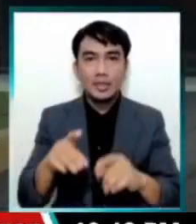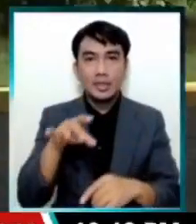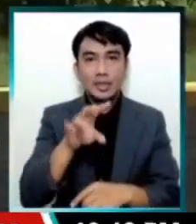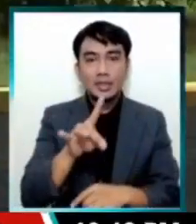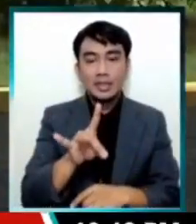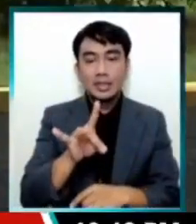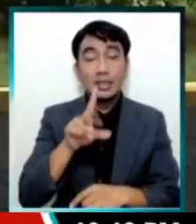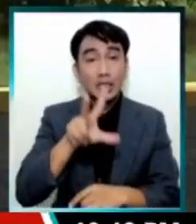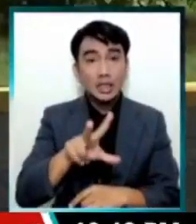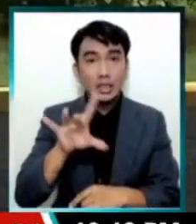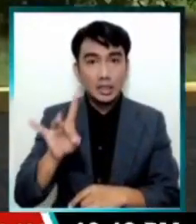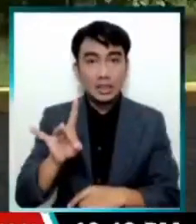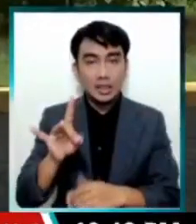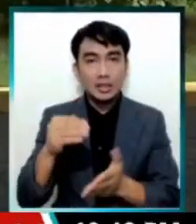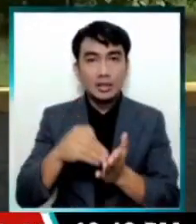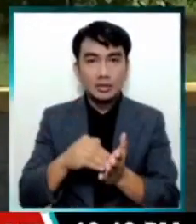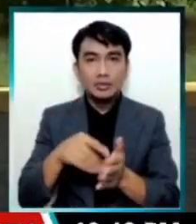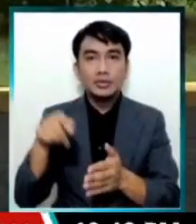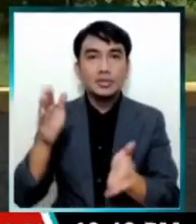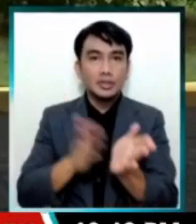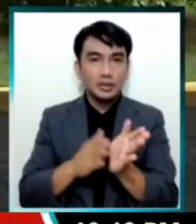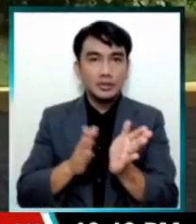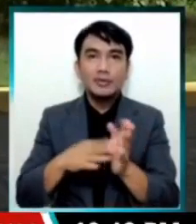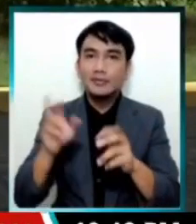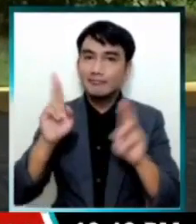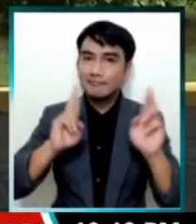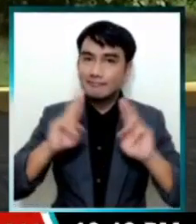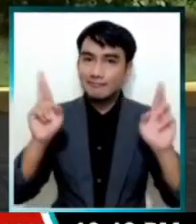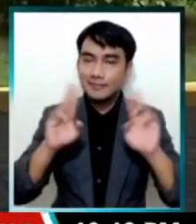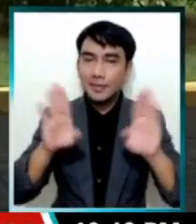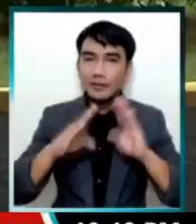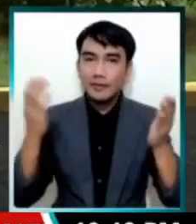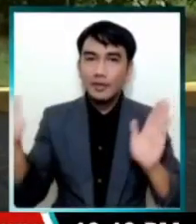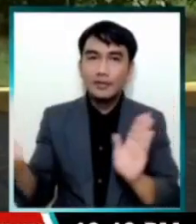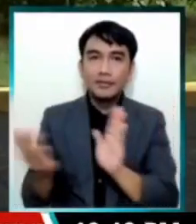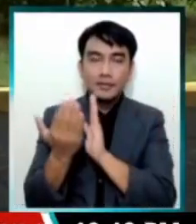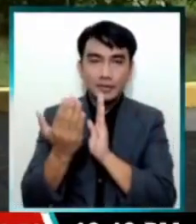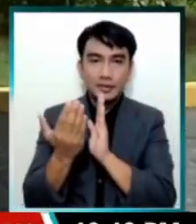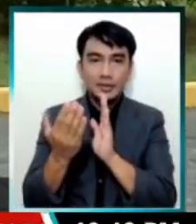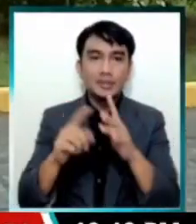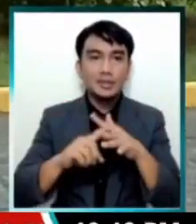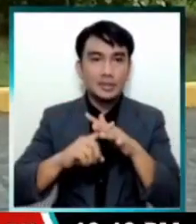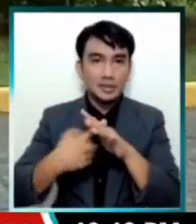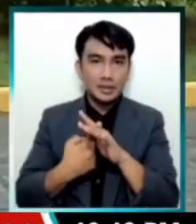para sa face-to-face classes sa pagsisimula ng school year sa Agosto.